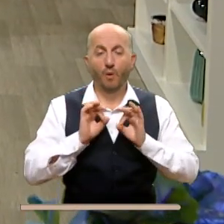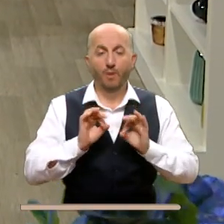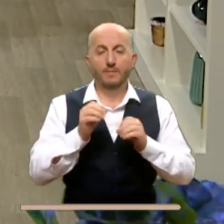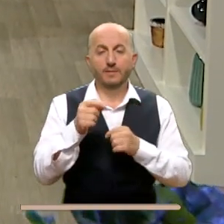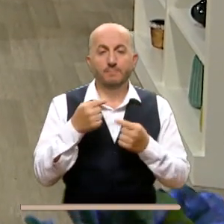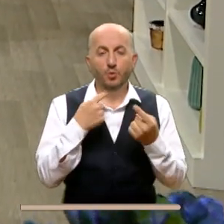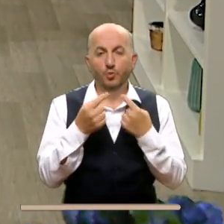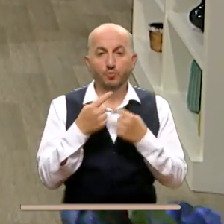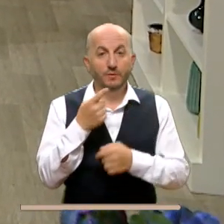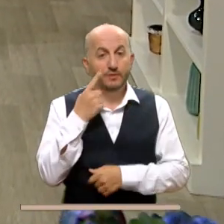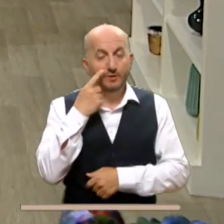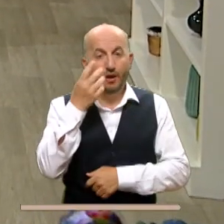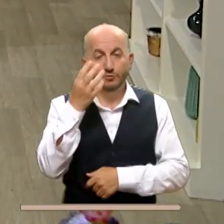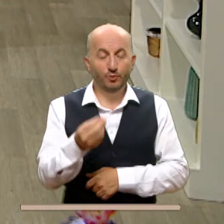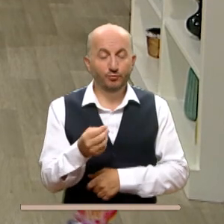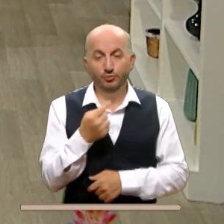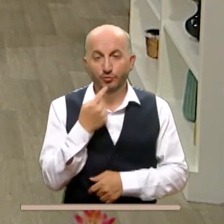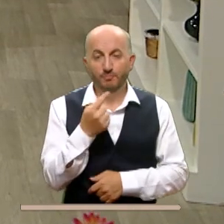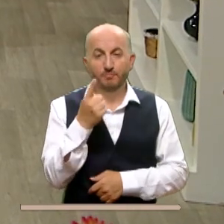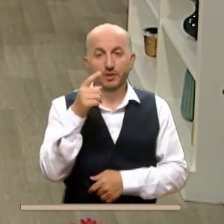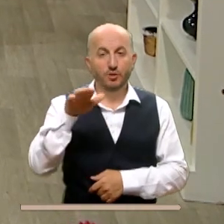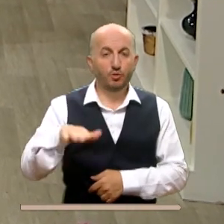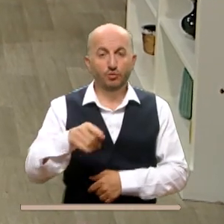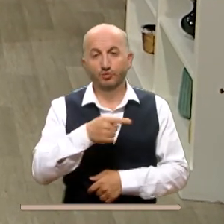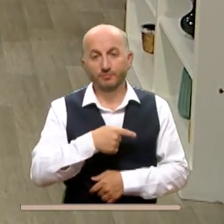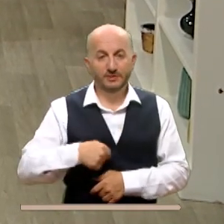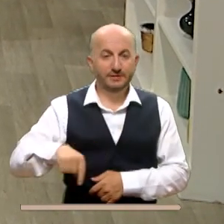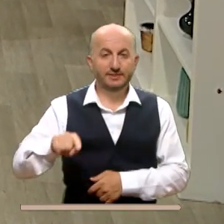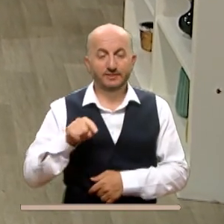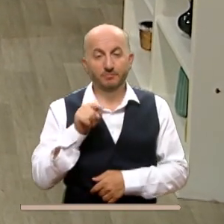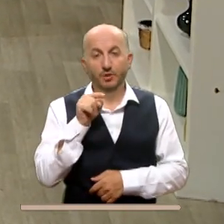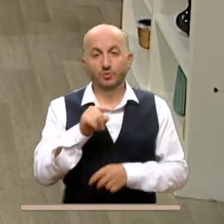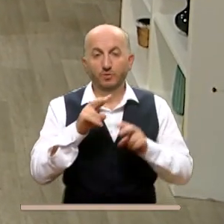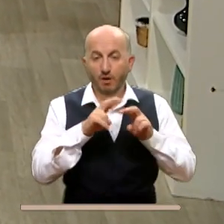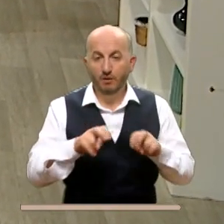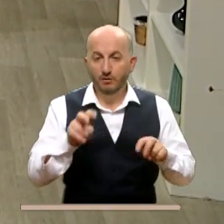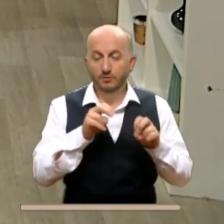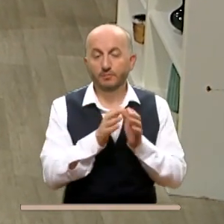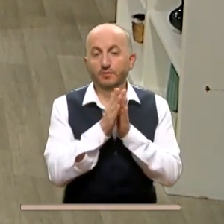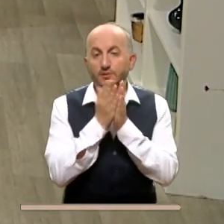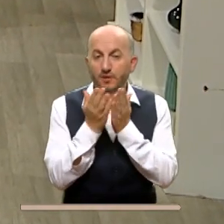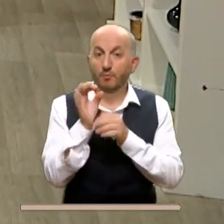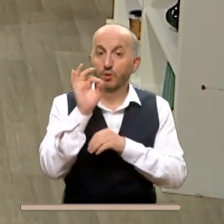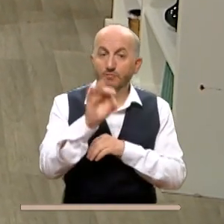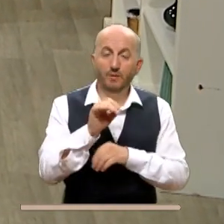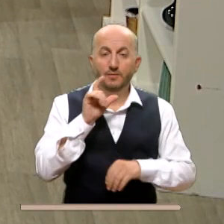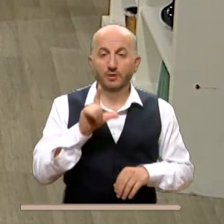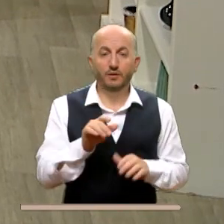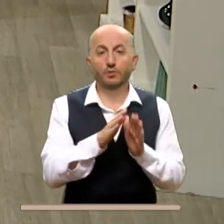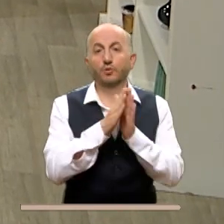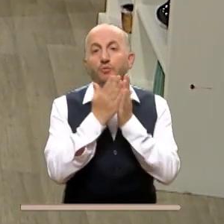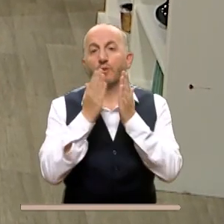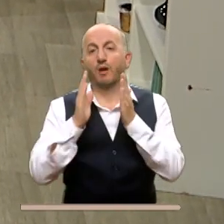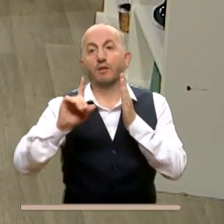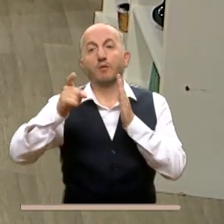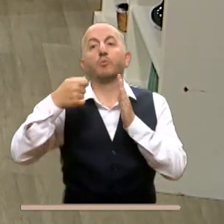şahit olmuştum sayın hocam. Şunu diyordunuz, bir öğrenci bize ben şunu araştıracağım, böyle bir kitaba ulaşmam gerekiyor ve kütüphanede bulamadım